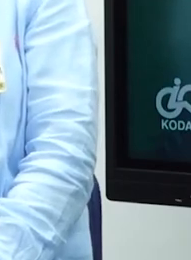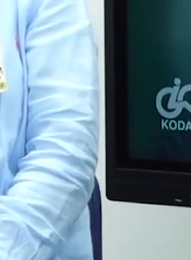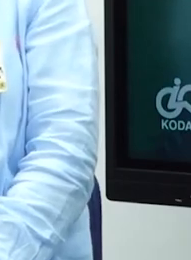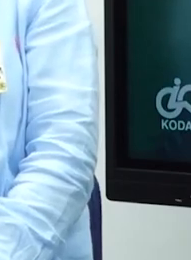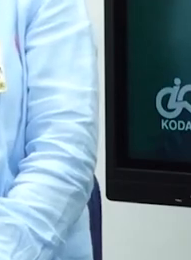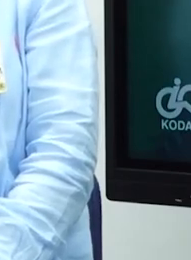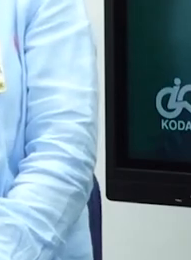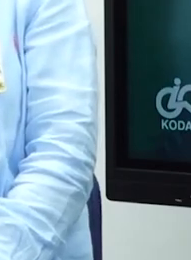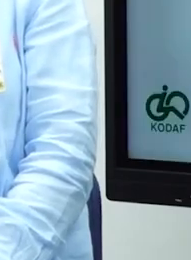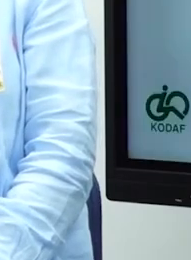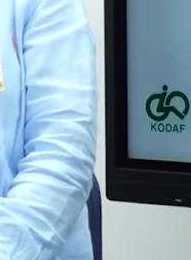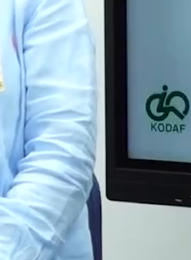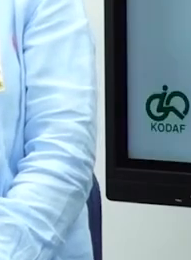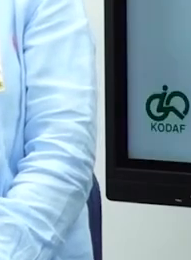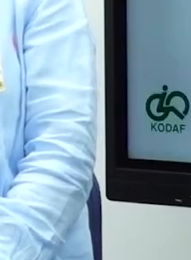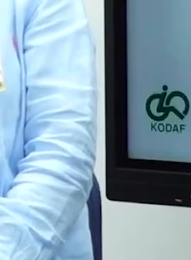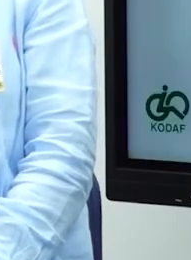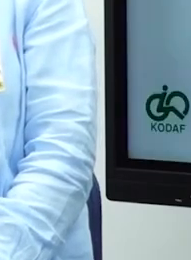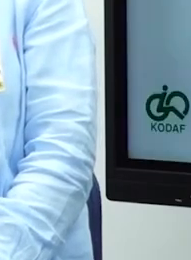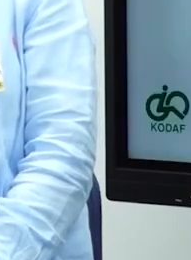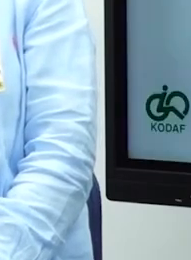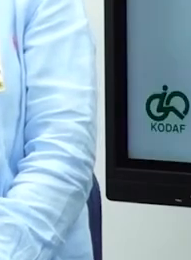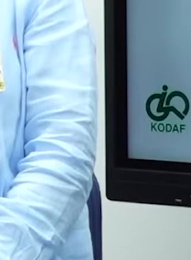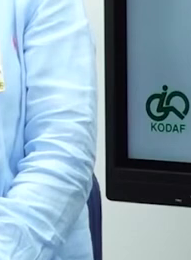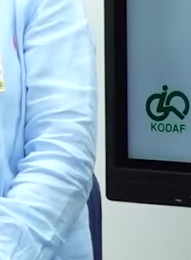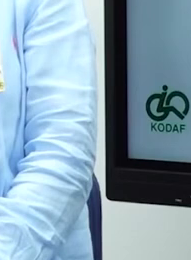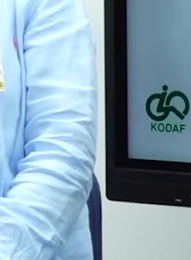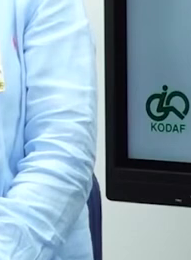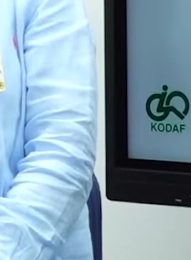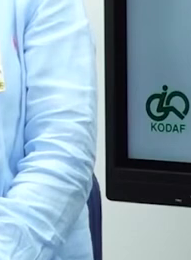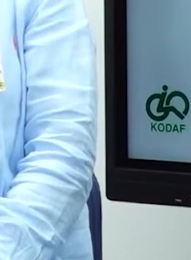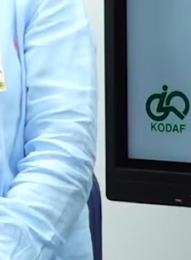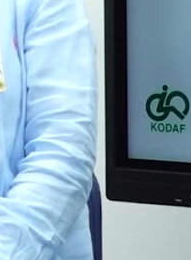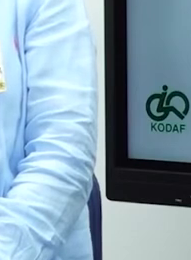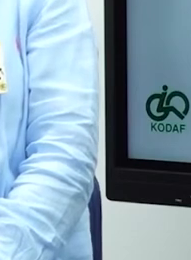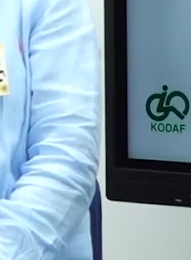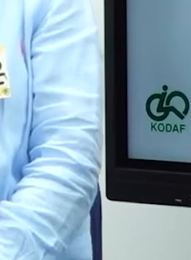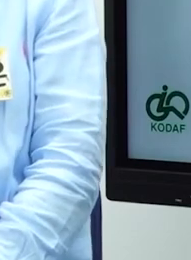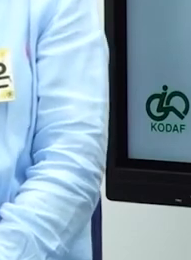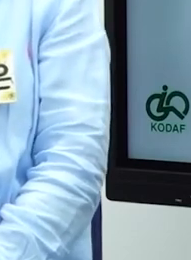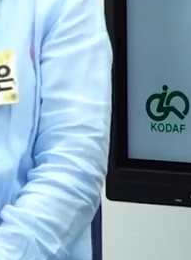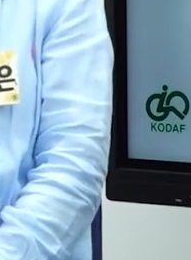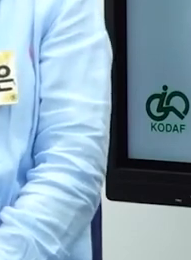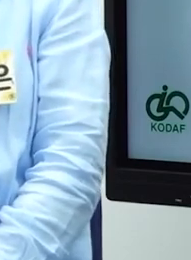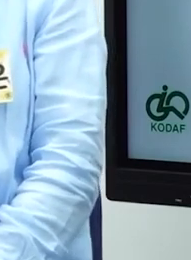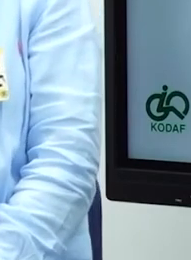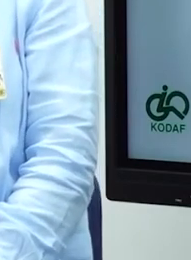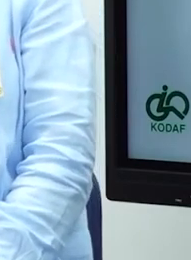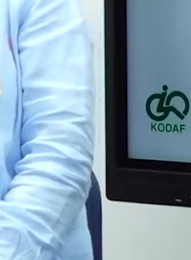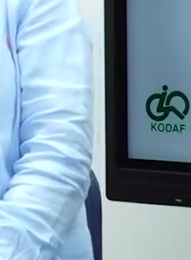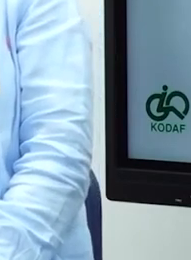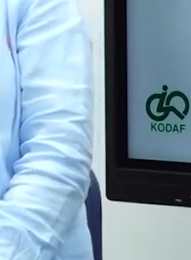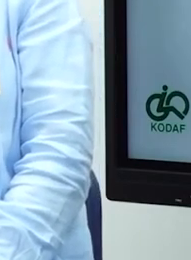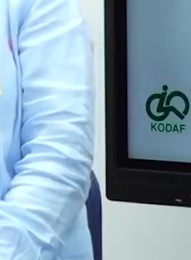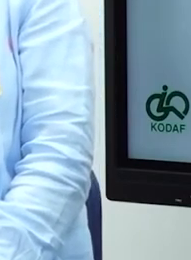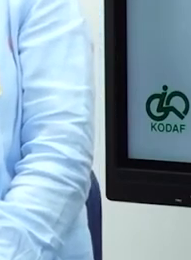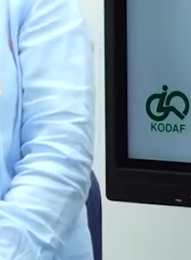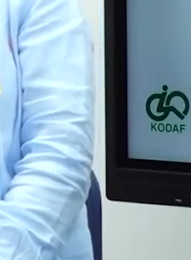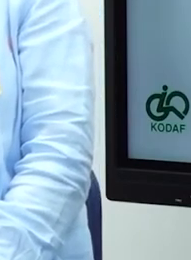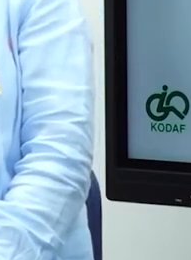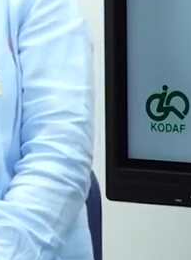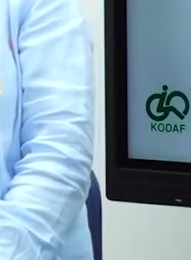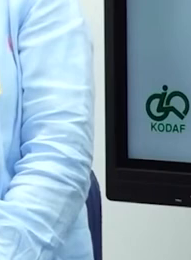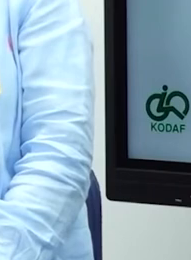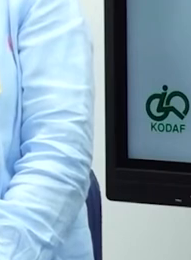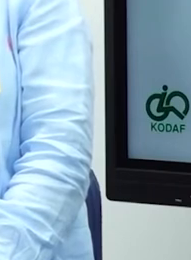부모님이 농인이기 때문에 그리고 자녀가 농인이기 때문에 사회적으로 요구되어지는 것들이 있습니다.